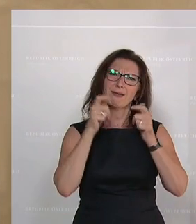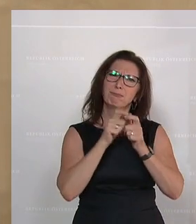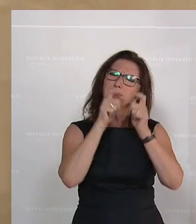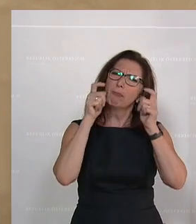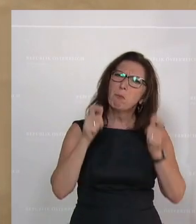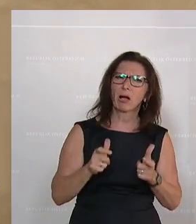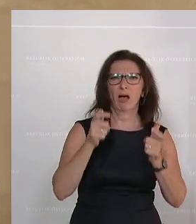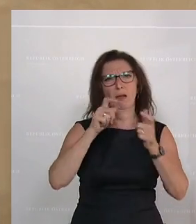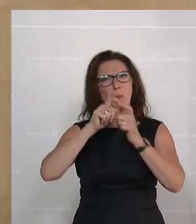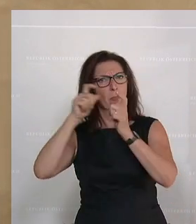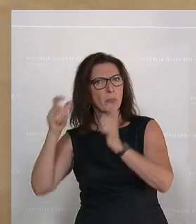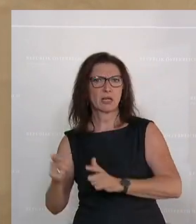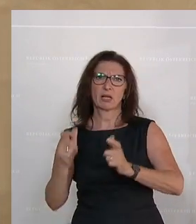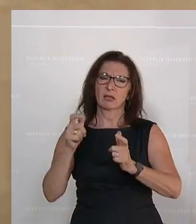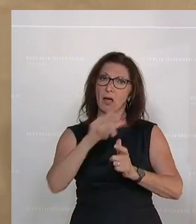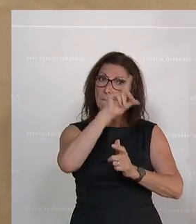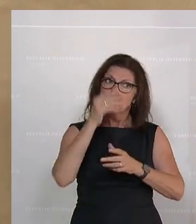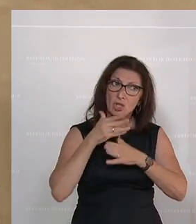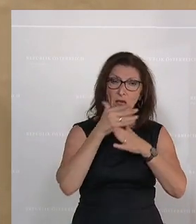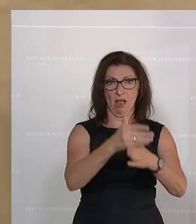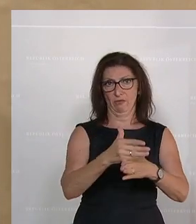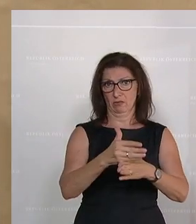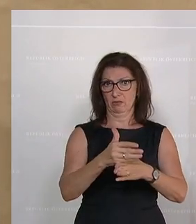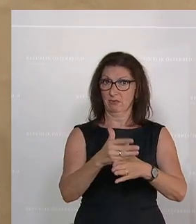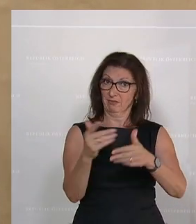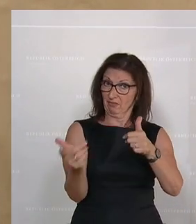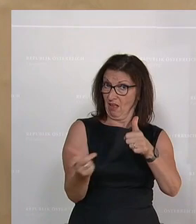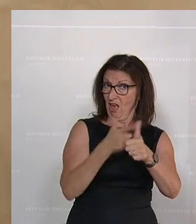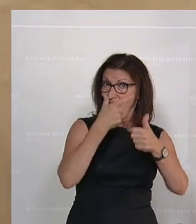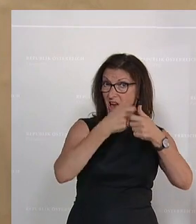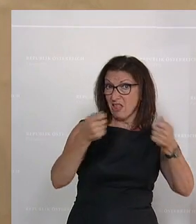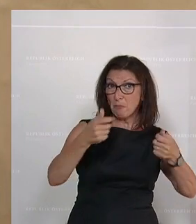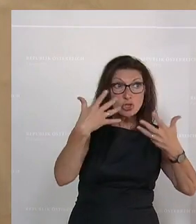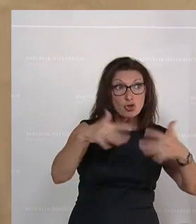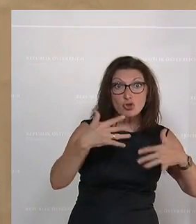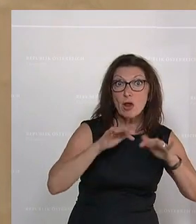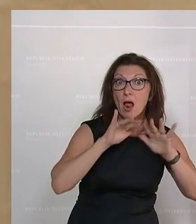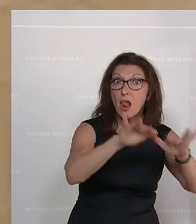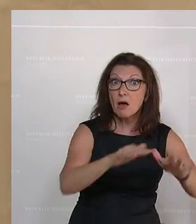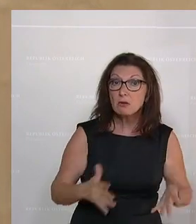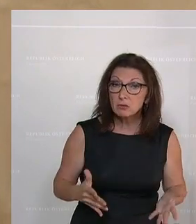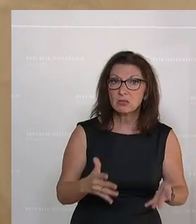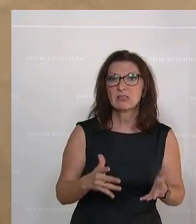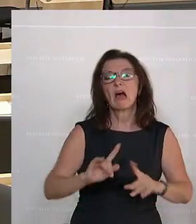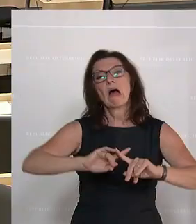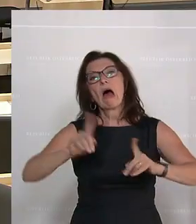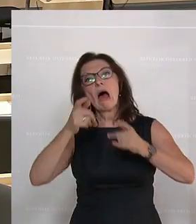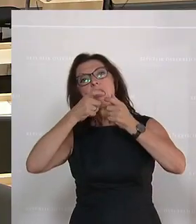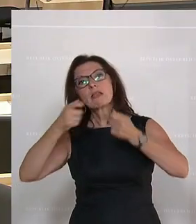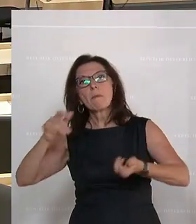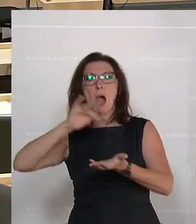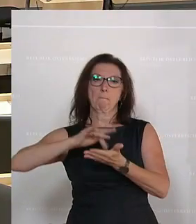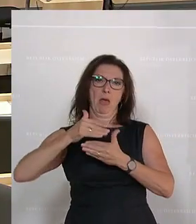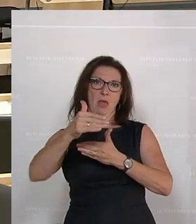menschen das eine die eine maßnahme hilft schnell die andere maßnahme hilft mittelfristig aber auf